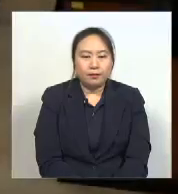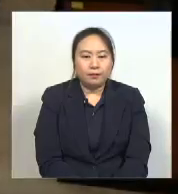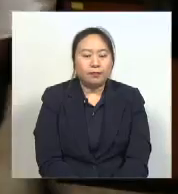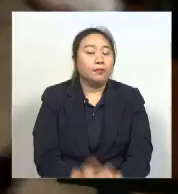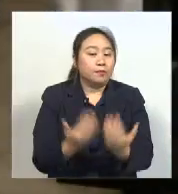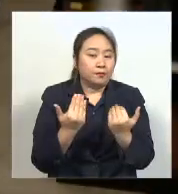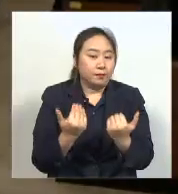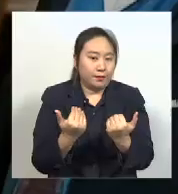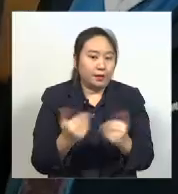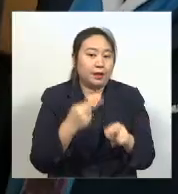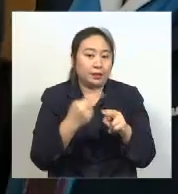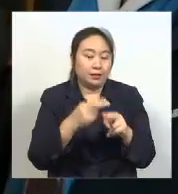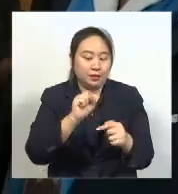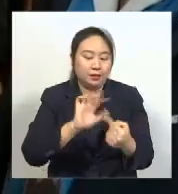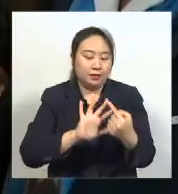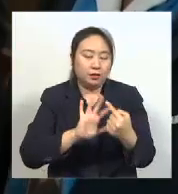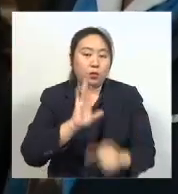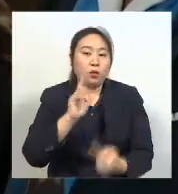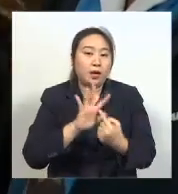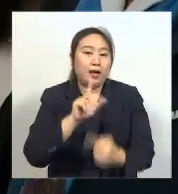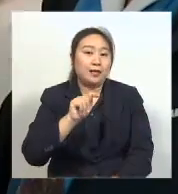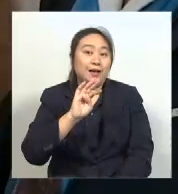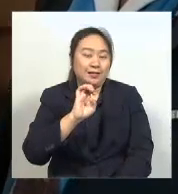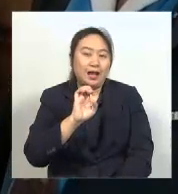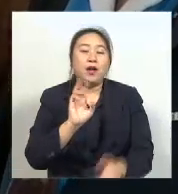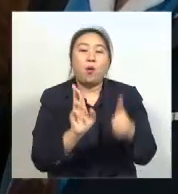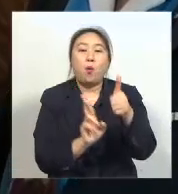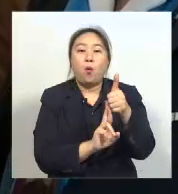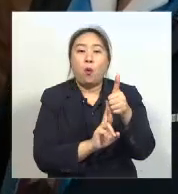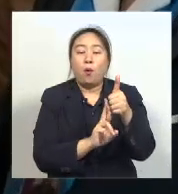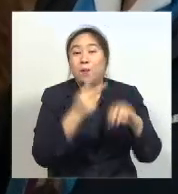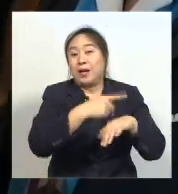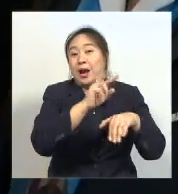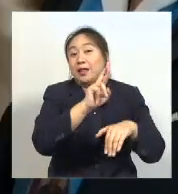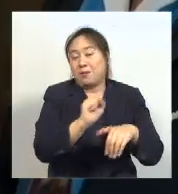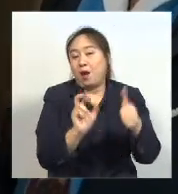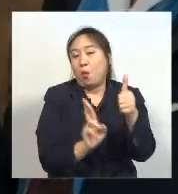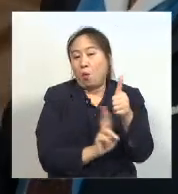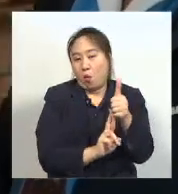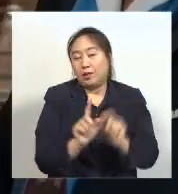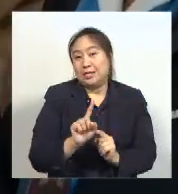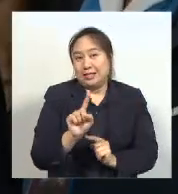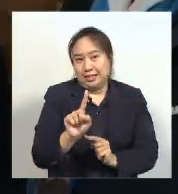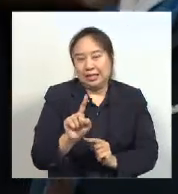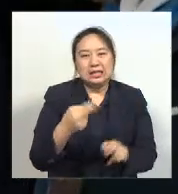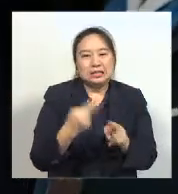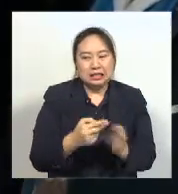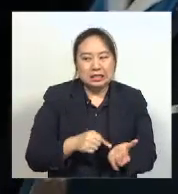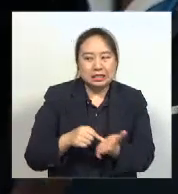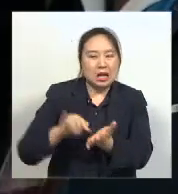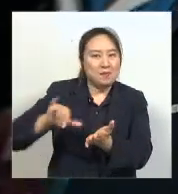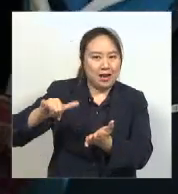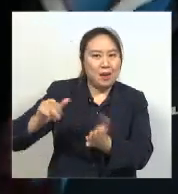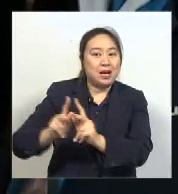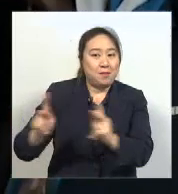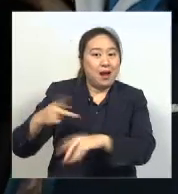และทางด้านของนายสุชาติตันเจริญรองประธานสภาคนที่1ในผู้ที่ถูกเสนอว่าจะมีโอกาสเป็นประธานกรรมาธิการนะ